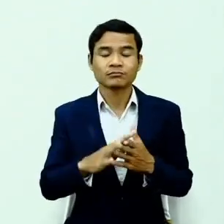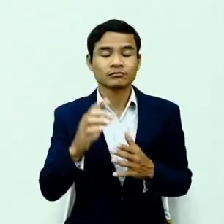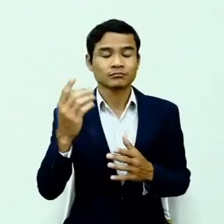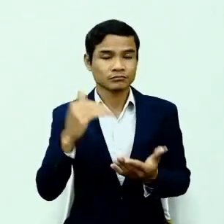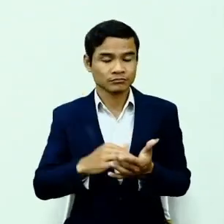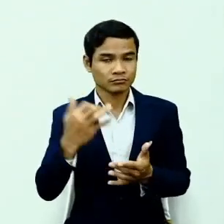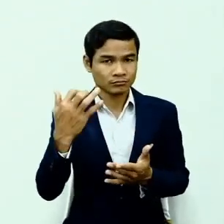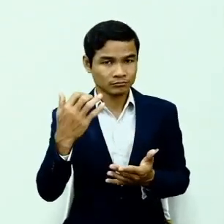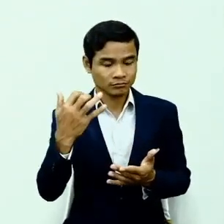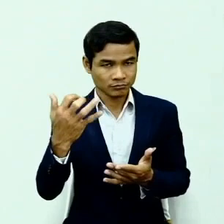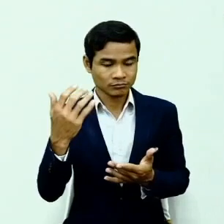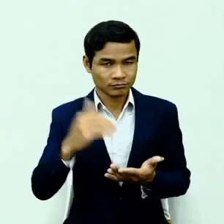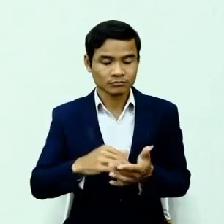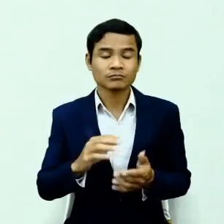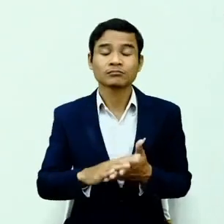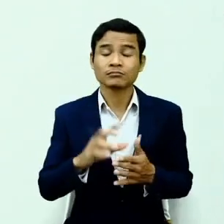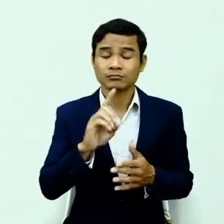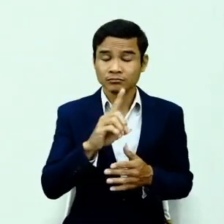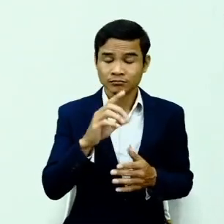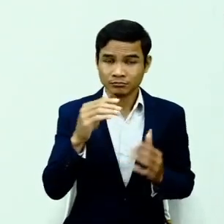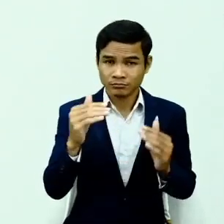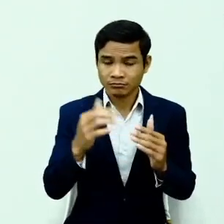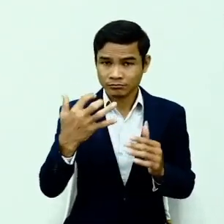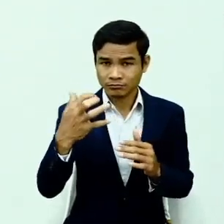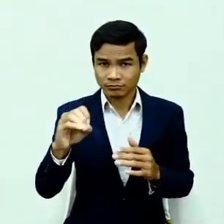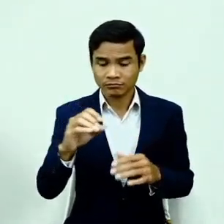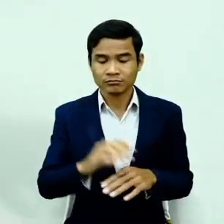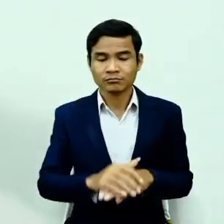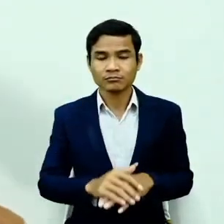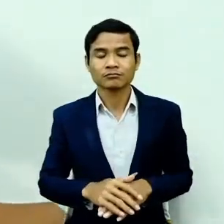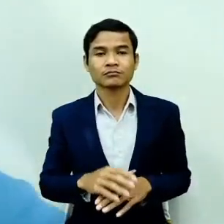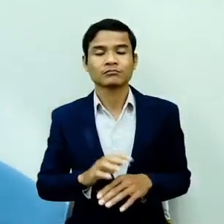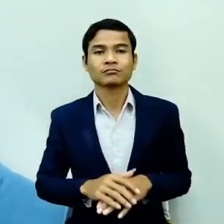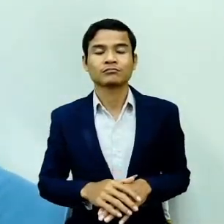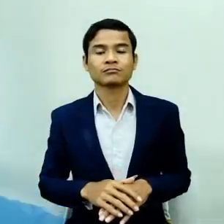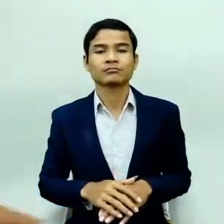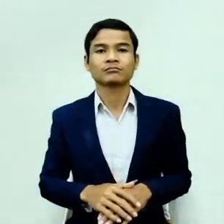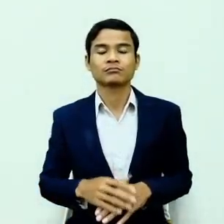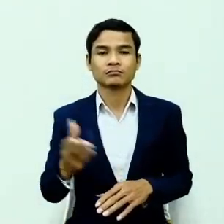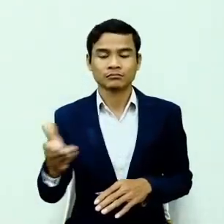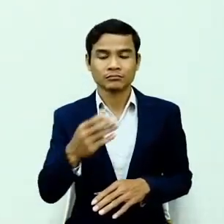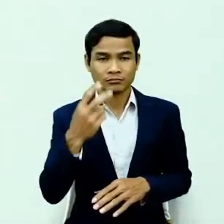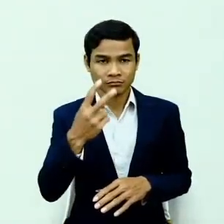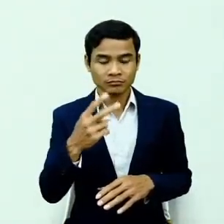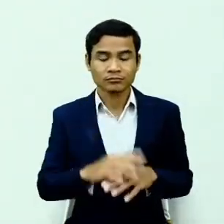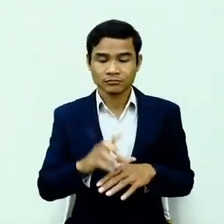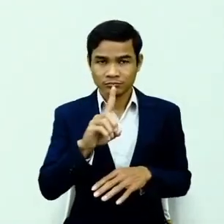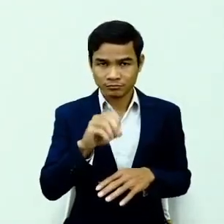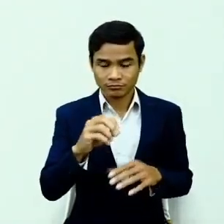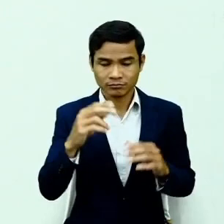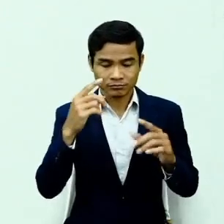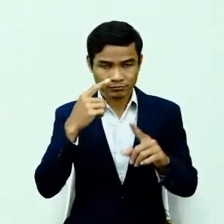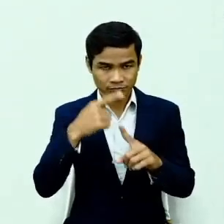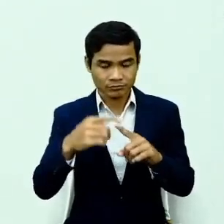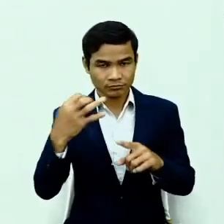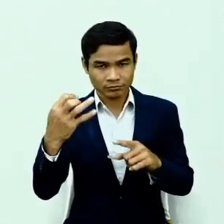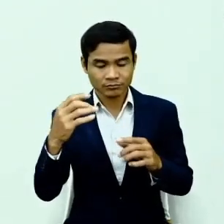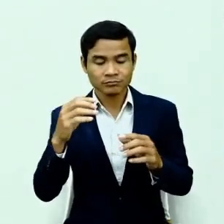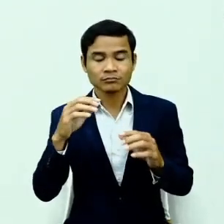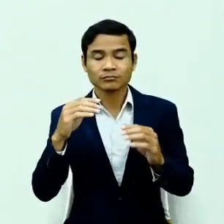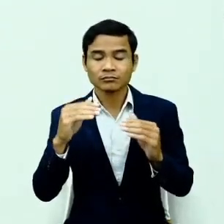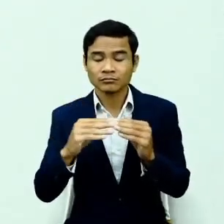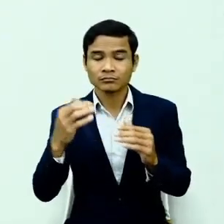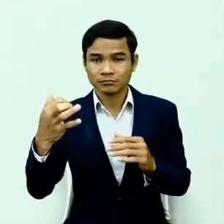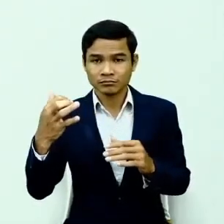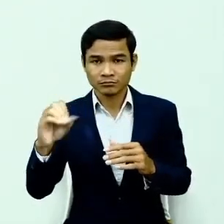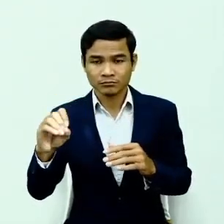con. Chà, sma nâng chất. Chất sập, chất này cứu nâng. Chà, cụ vô ngàn con mớ nè. Chà, chân không nông bằng bụng bật bằng này cứu